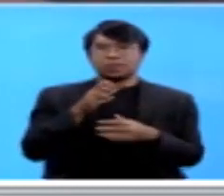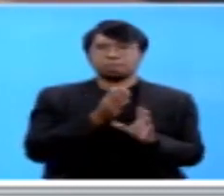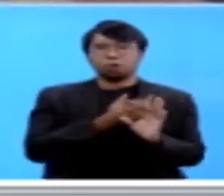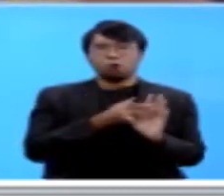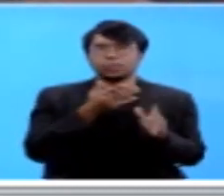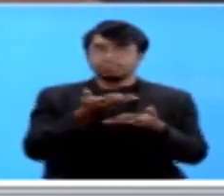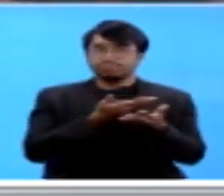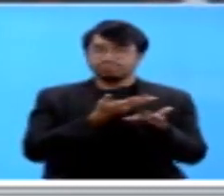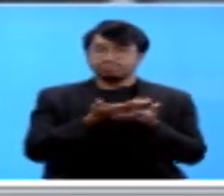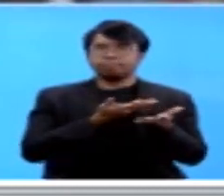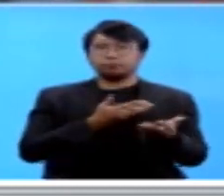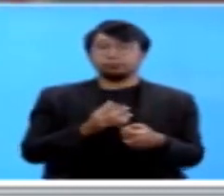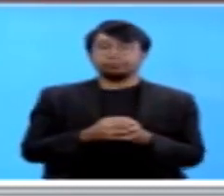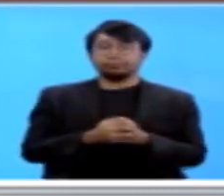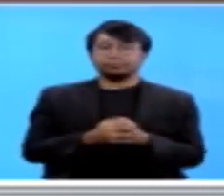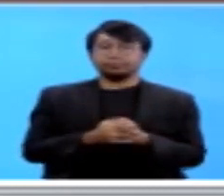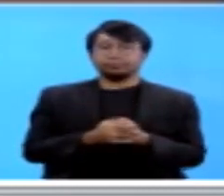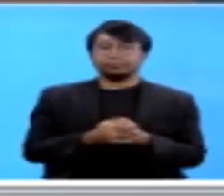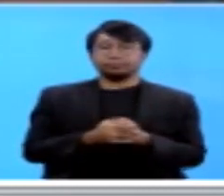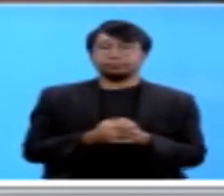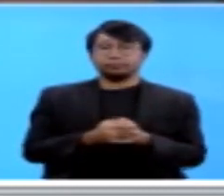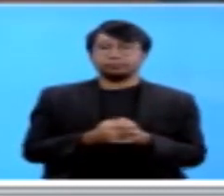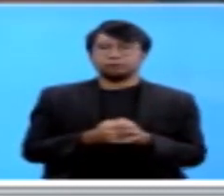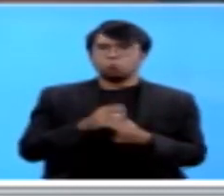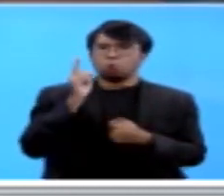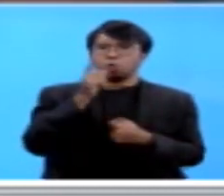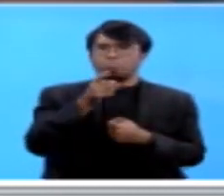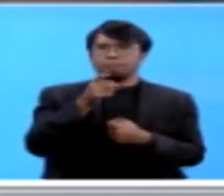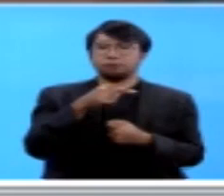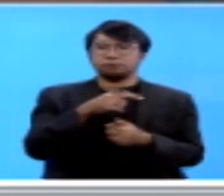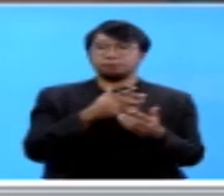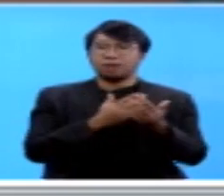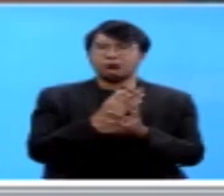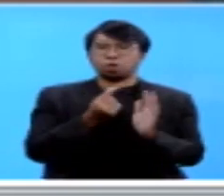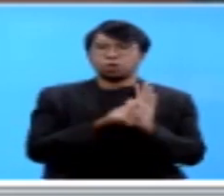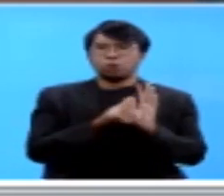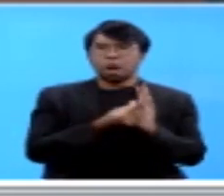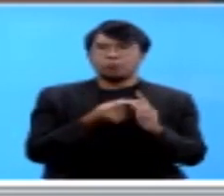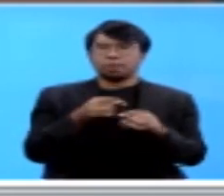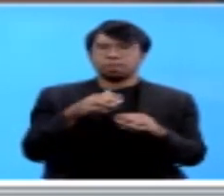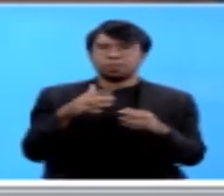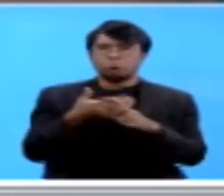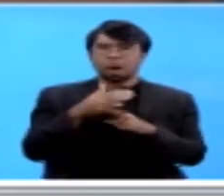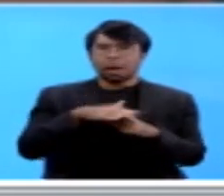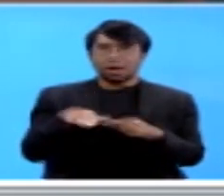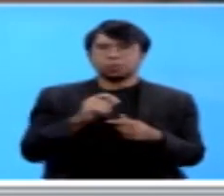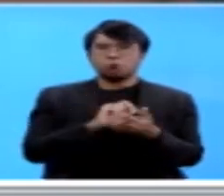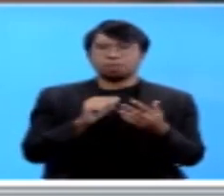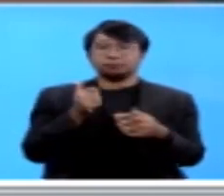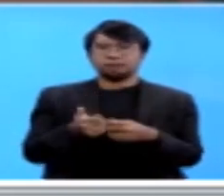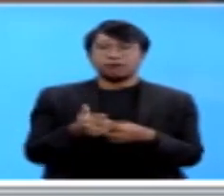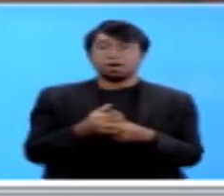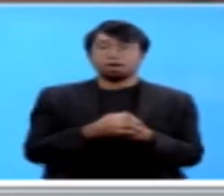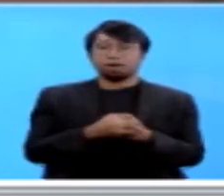ketika menerapkan hukuman-hukuman yang justru melanggar undang-undang perlindungan anak, memang sekolah bisa tadi terkena. Nah,